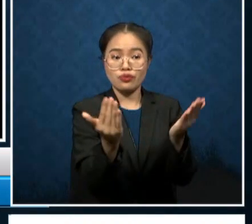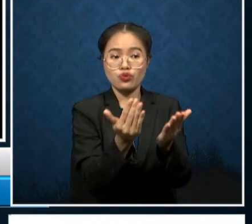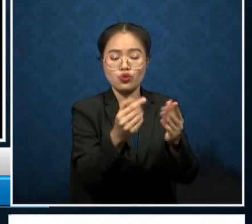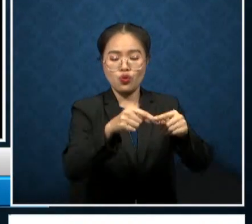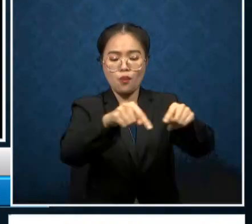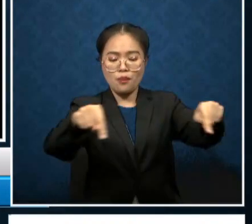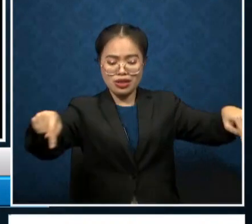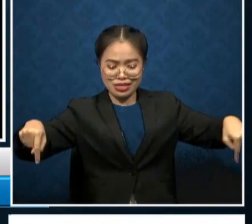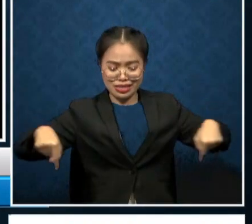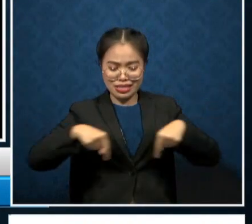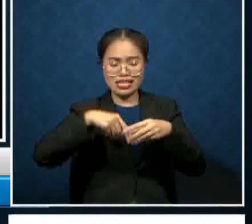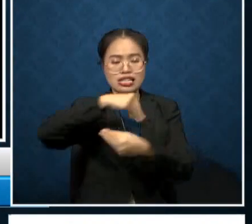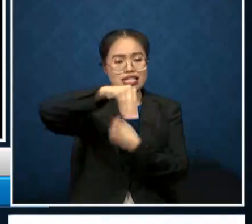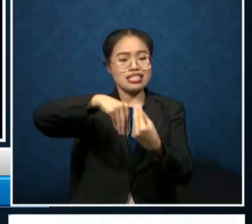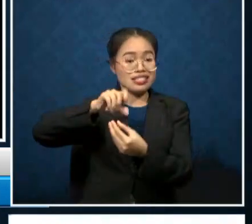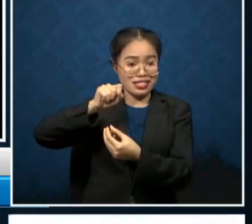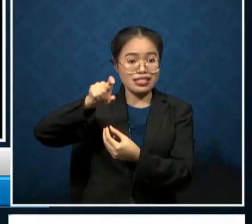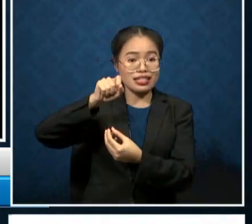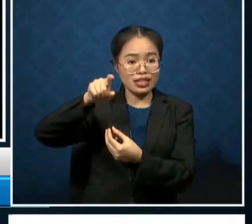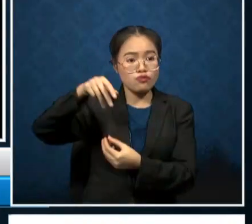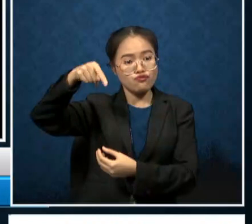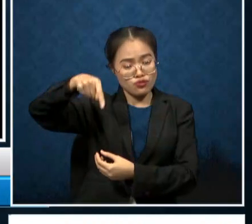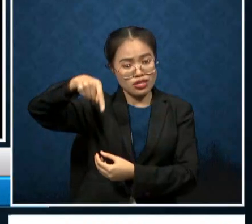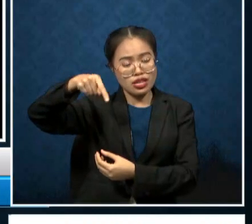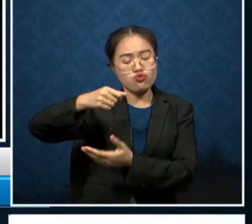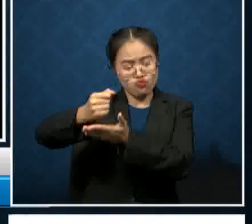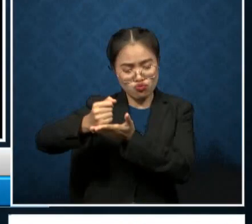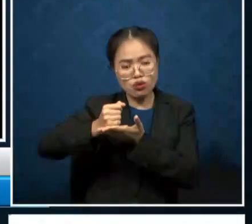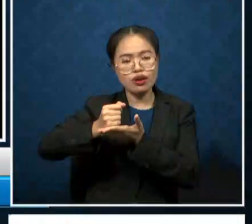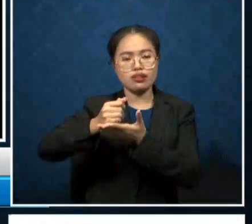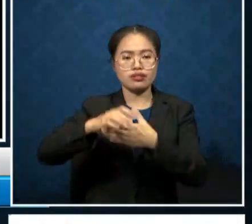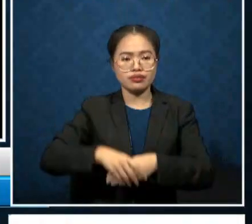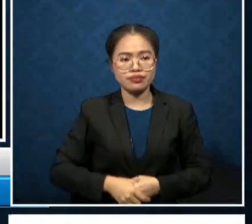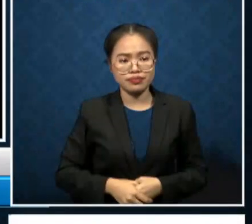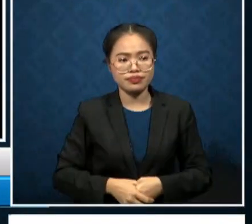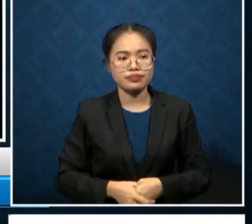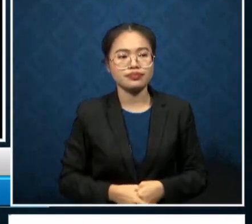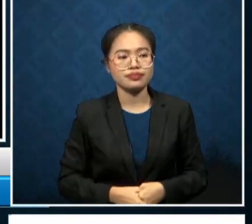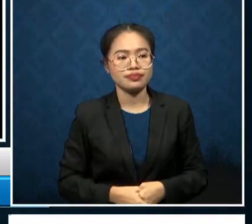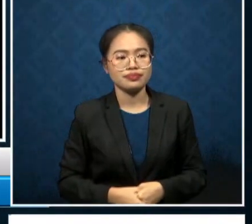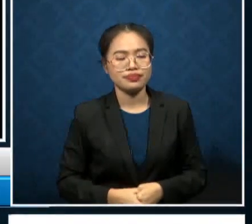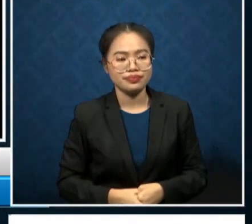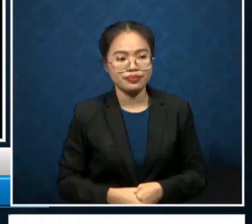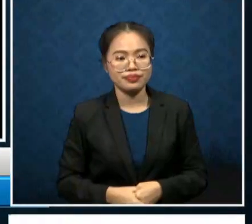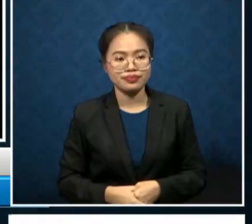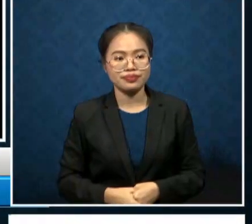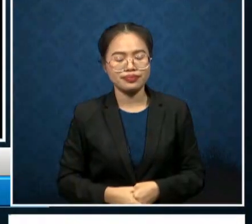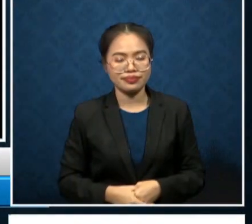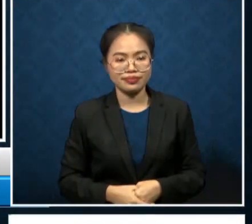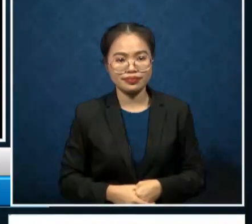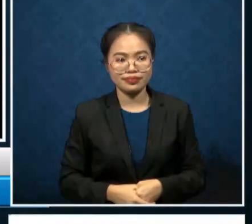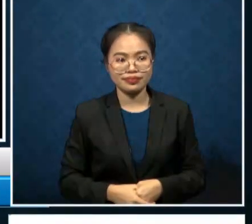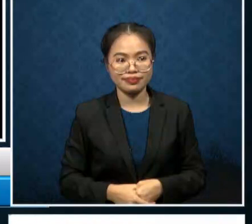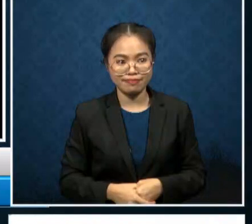เศรษฐกิจพิเศษเฉพาะขึ้นมาเพื่อการกลับขึ้นเรื่องนี้มันจะเกิดผลและประสิทธิภาพอย่างแท้จริงระดับที่ 2ครับท่านประธานครับผมขออนุญาตนำเสนอระดับ